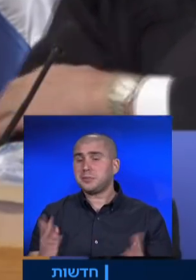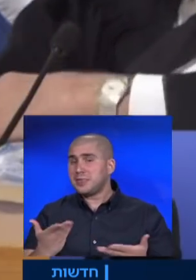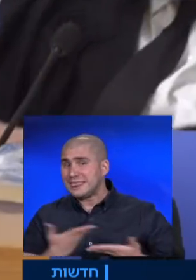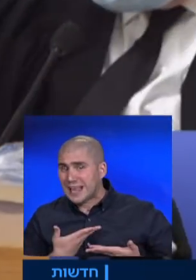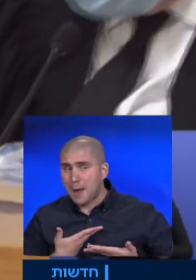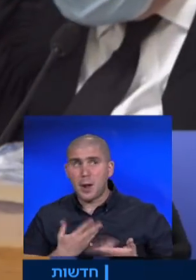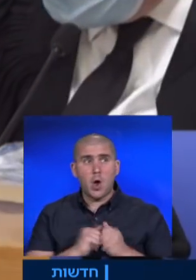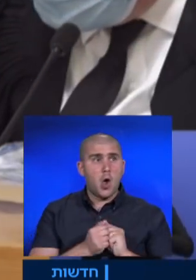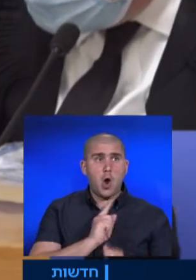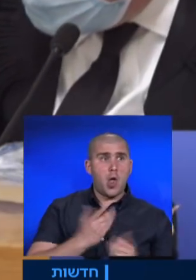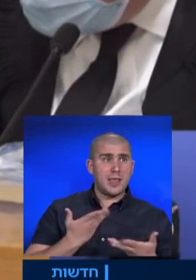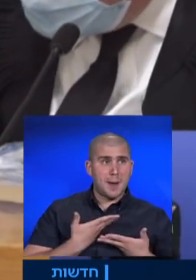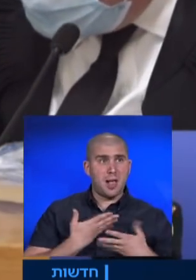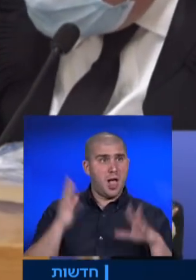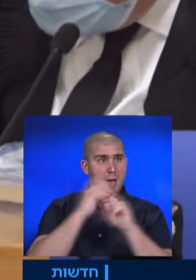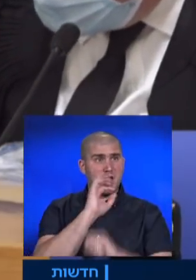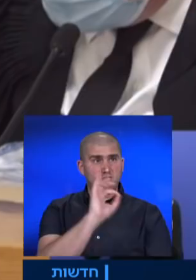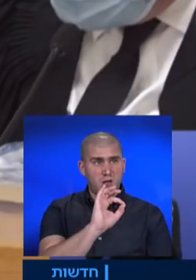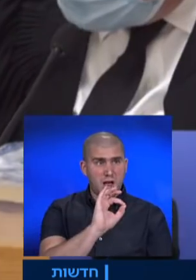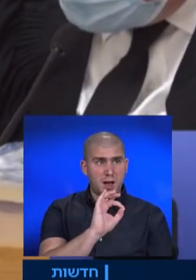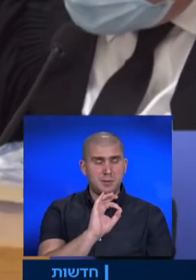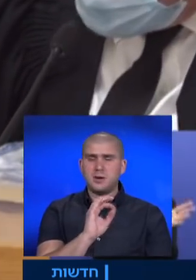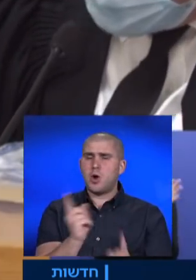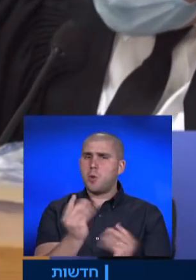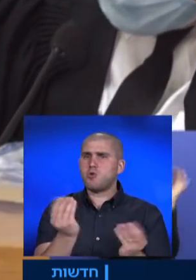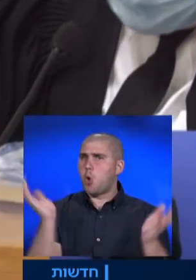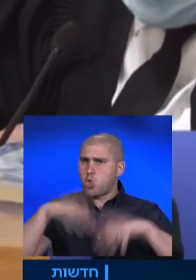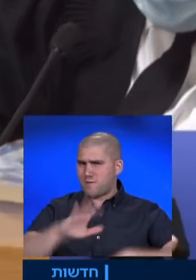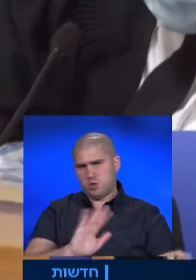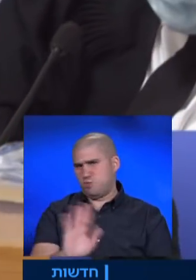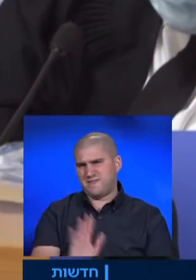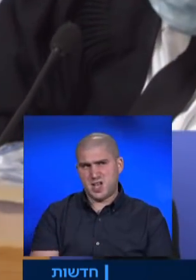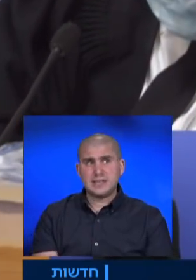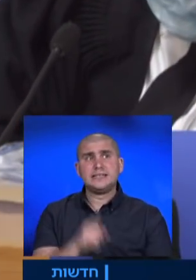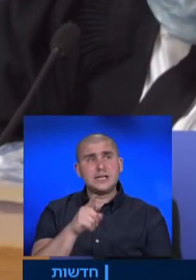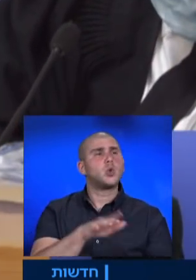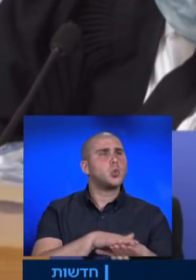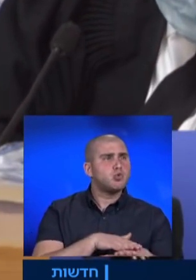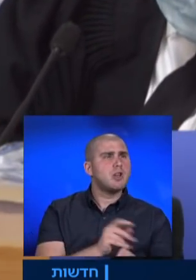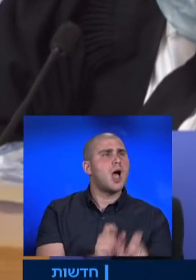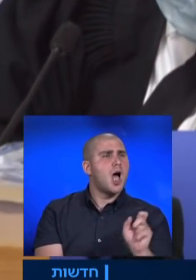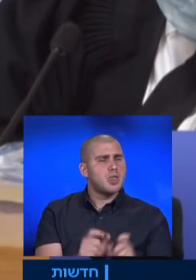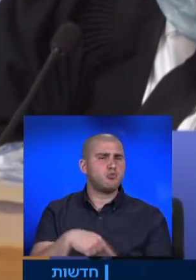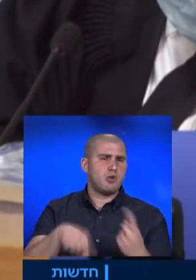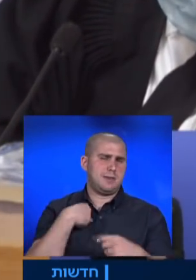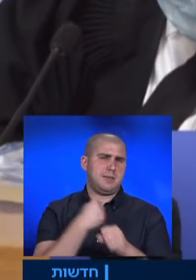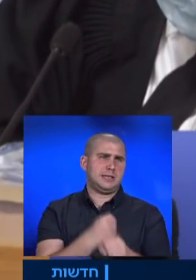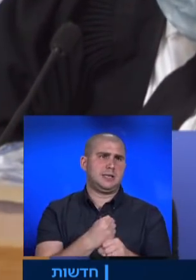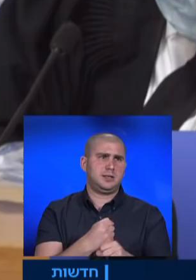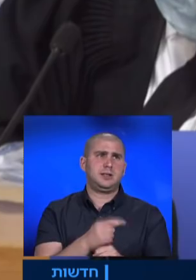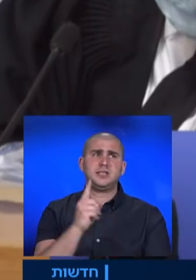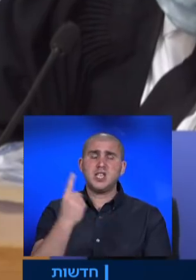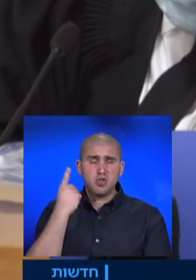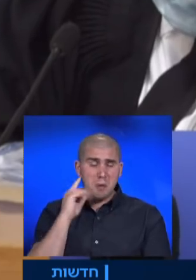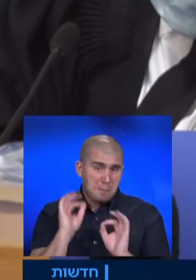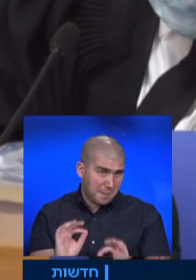או לא נקבל את העמדה שלכם, שום מבצר לא נופל. זו תחושת האנשים שאני מייצג. זה נשמע באמת. זו